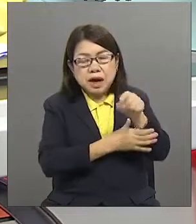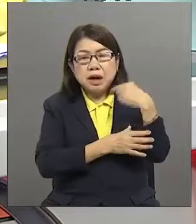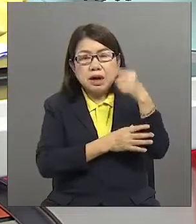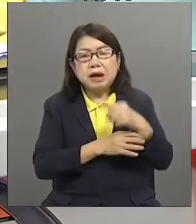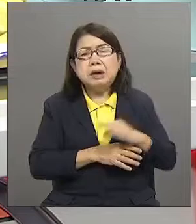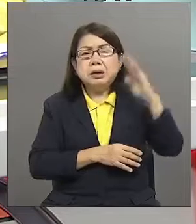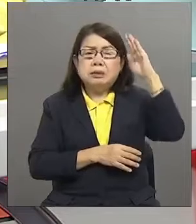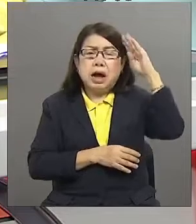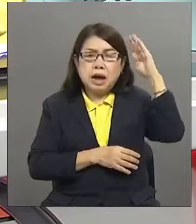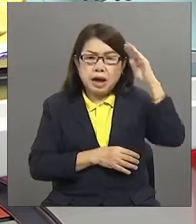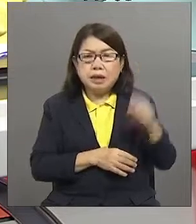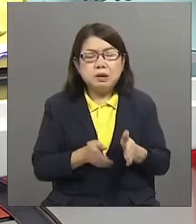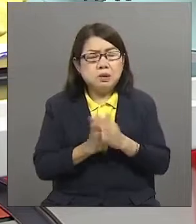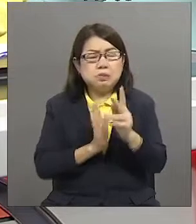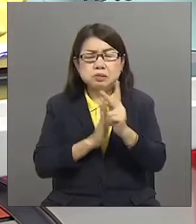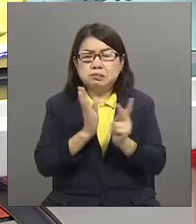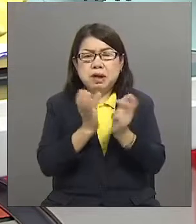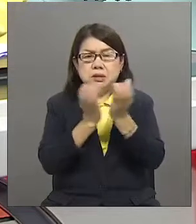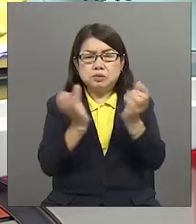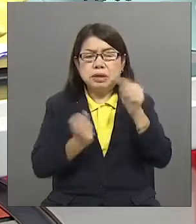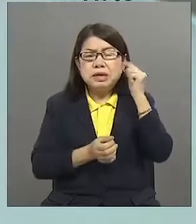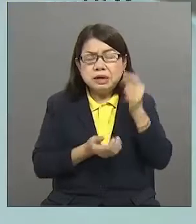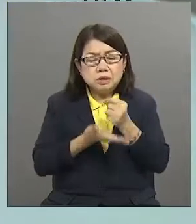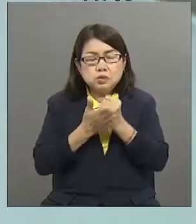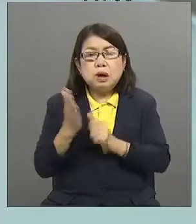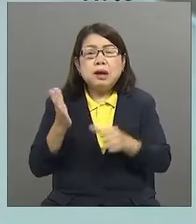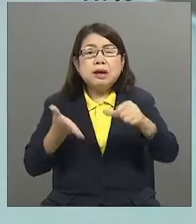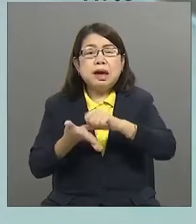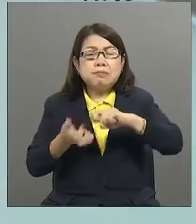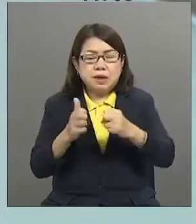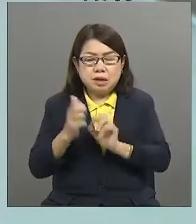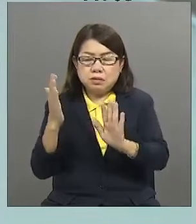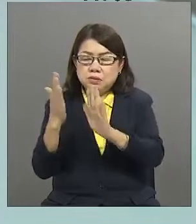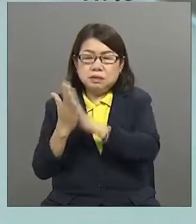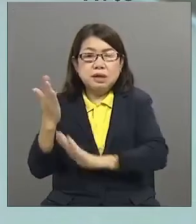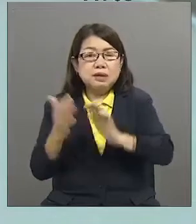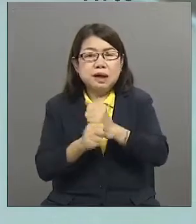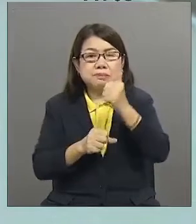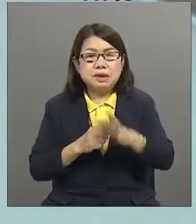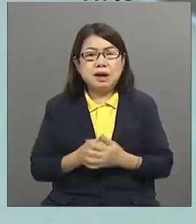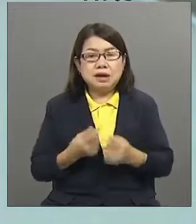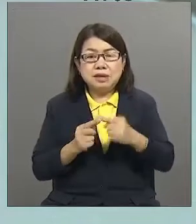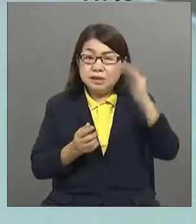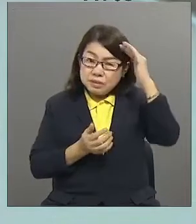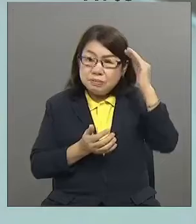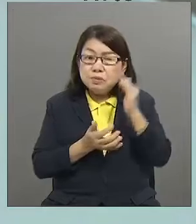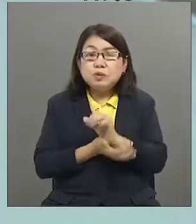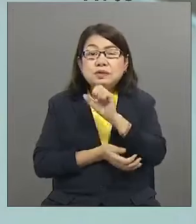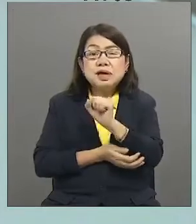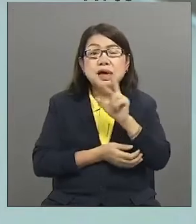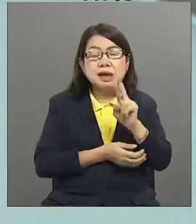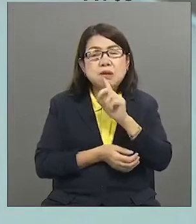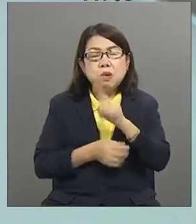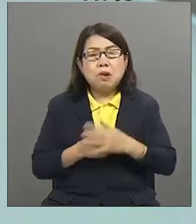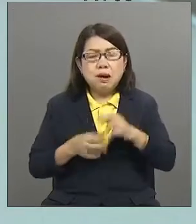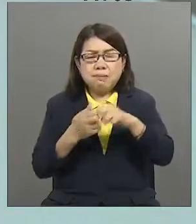จึงไม่คาดหวังที่จะแก้ไขปัญหาให้กับประเทศได้ขณะที่พลตำรวจเอกเสรีพิสุทธิ์เตมีเวทก็ชี้ว่าปัญหาอยู่ที่พ